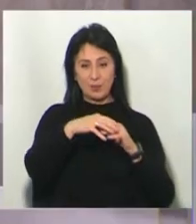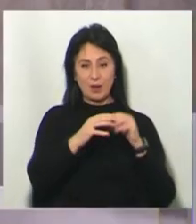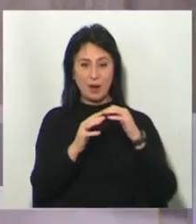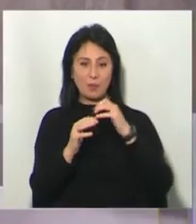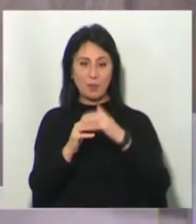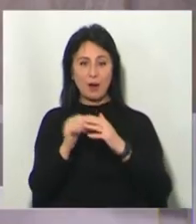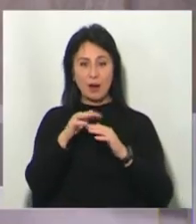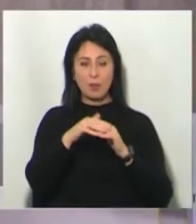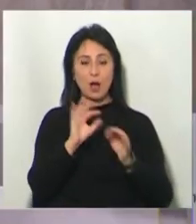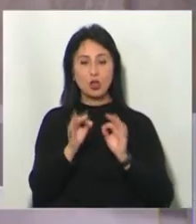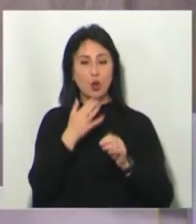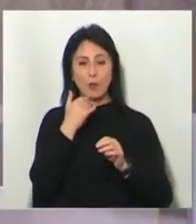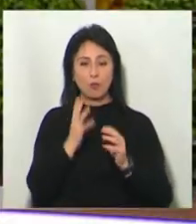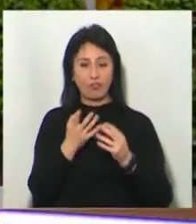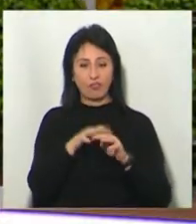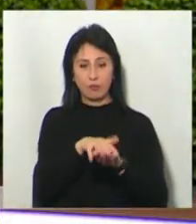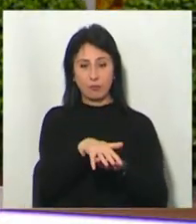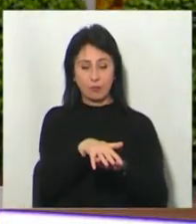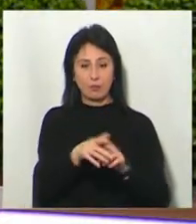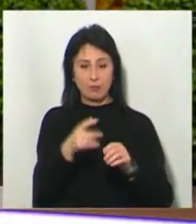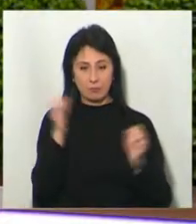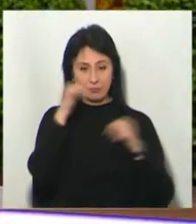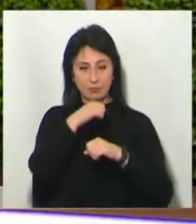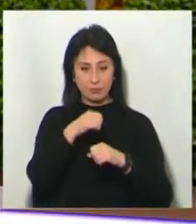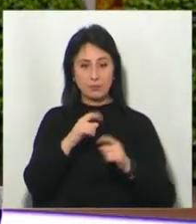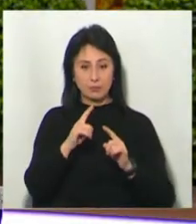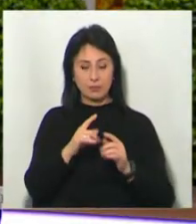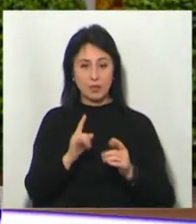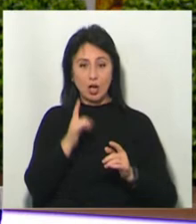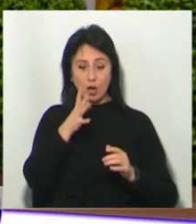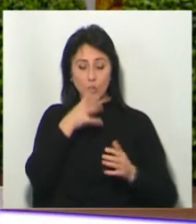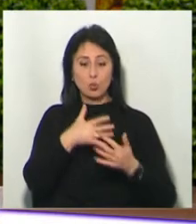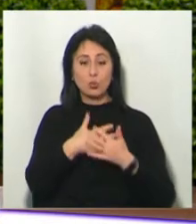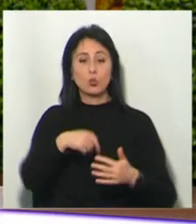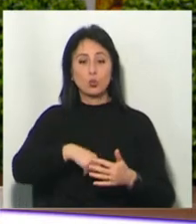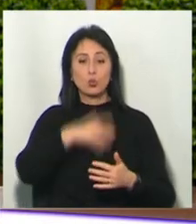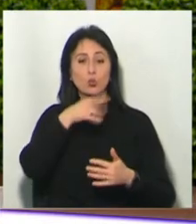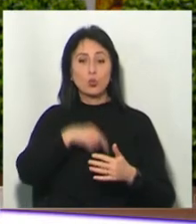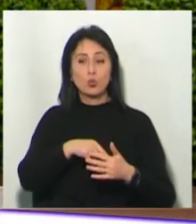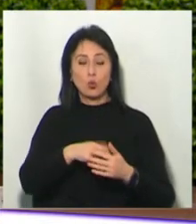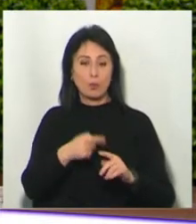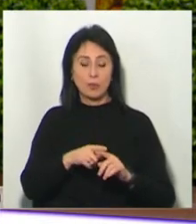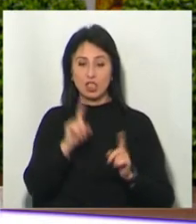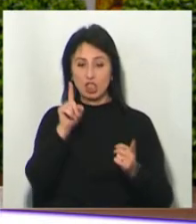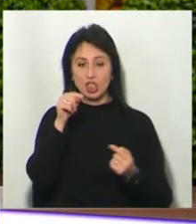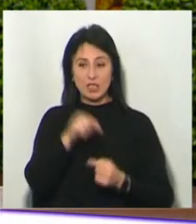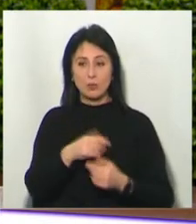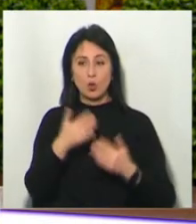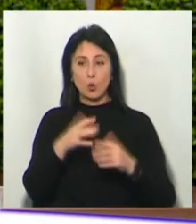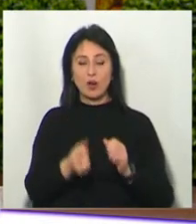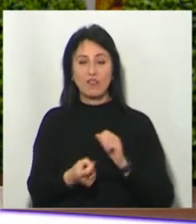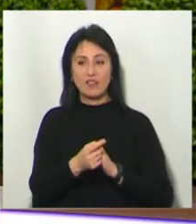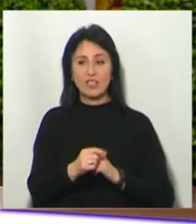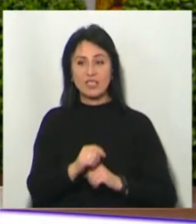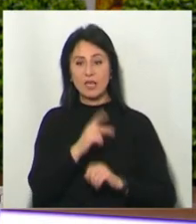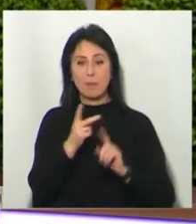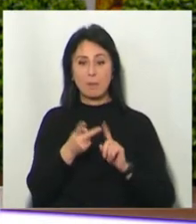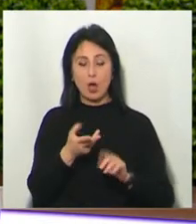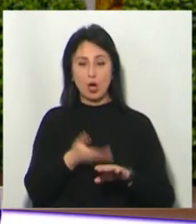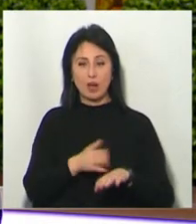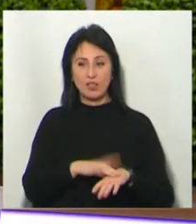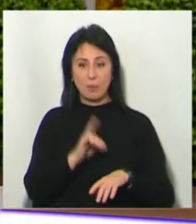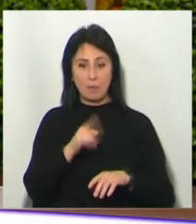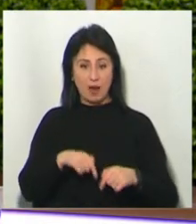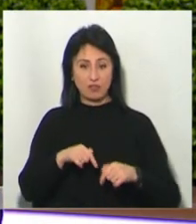მუცლადყოფნის შემთხვევაში, და ხდება გარკვეული პათოლოგიური მდგომარეობის შექმნა. ეს შესაბამისად უკვე იწვევს მეორად გართულებას,